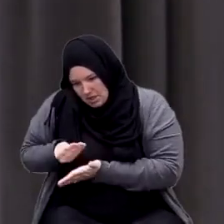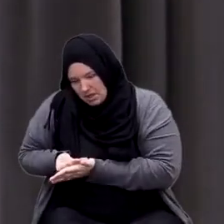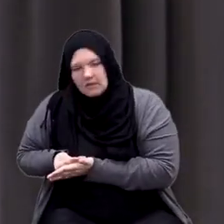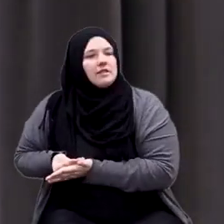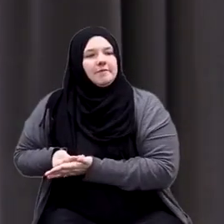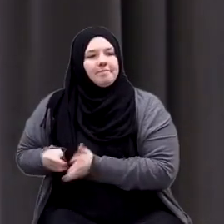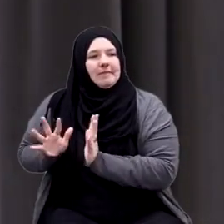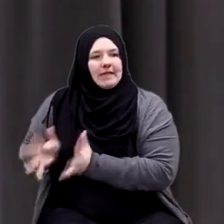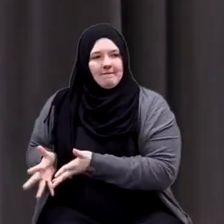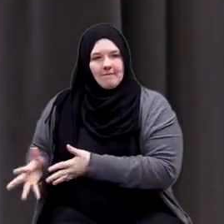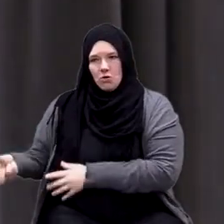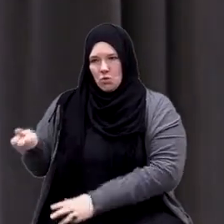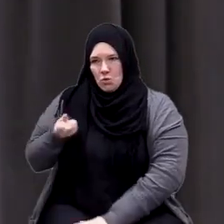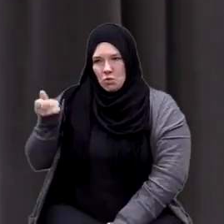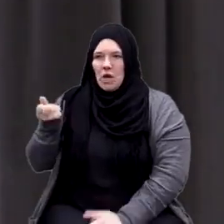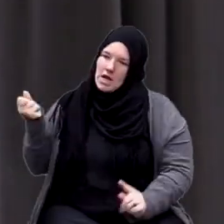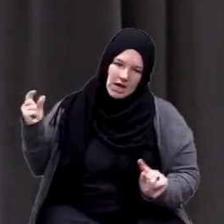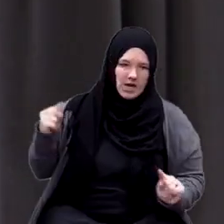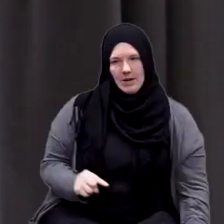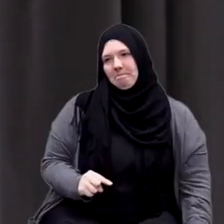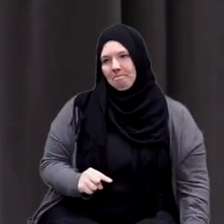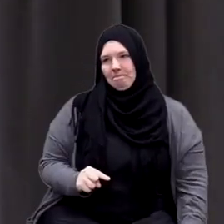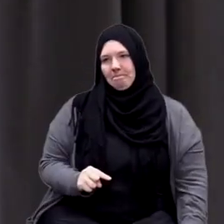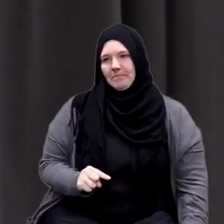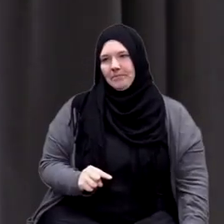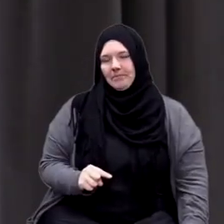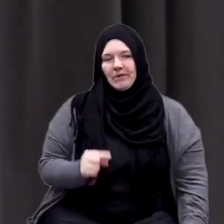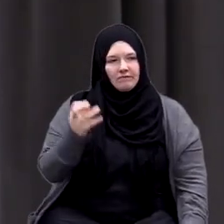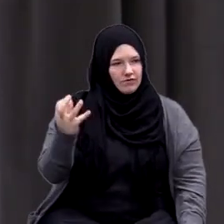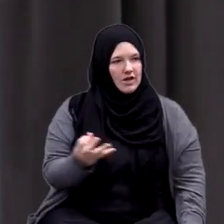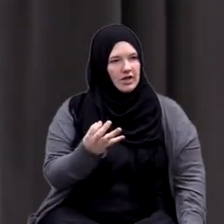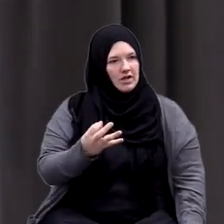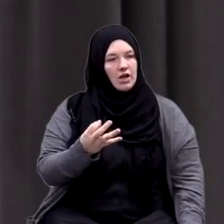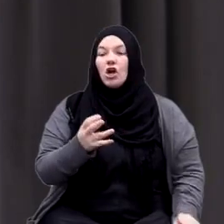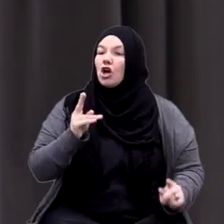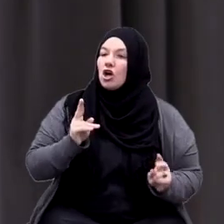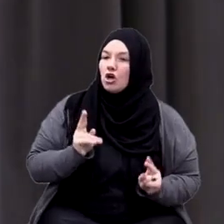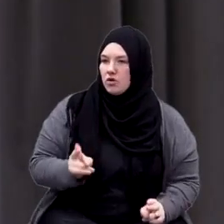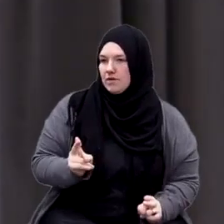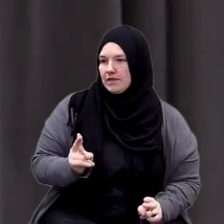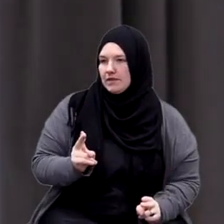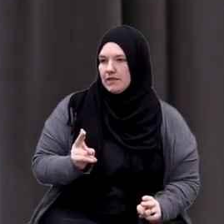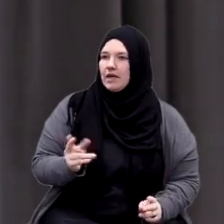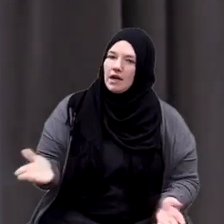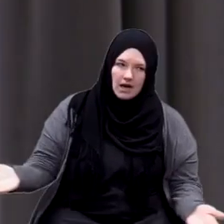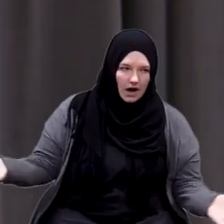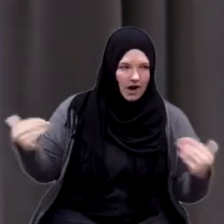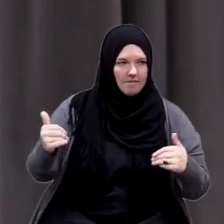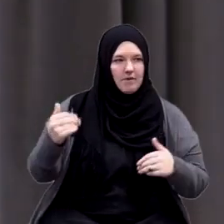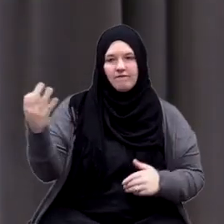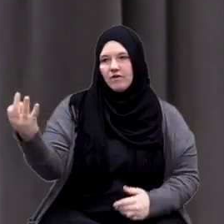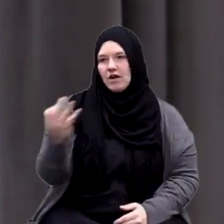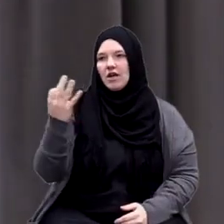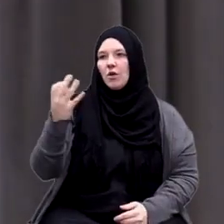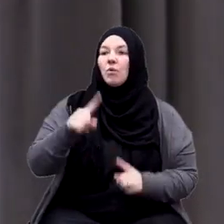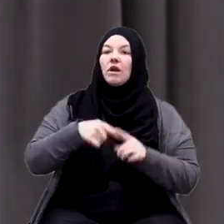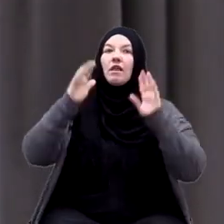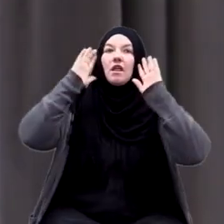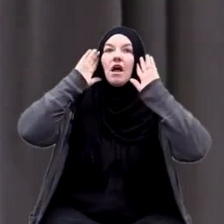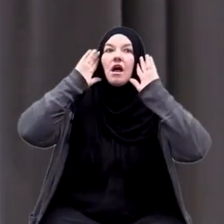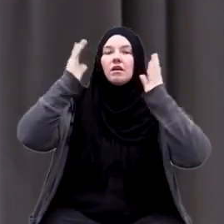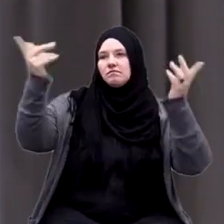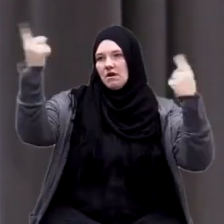and come. وَسْعَوْا إِلَى ذِكْرِ اللَّهِ. Hurry up. إِلَى ذِكْرِ اللَّهِ. To remember